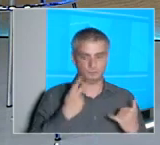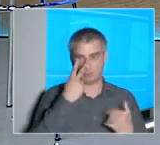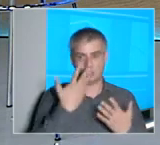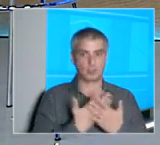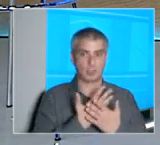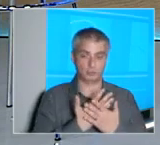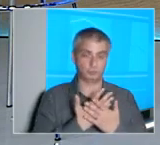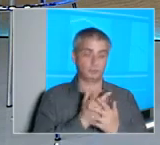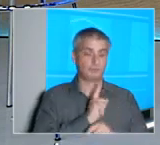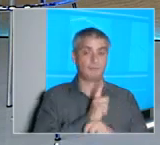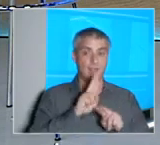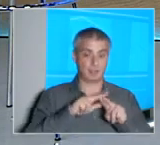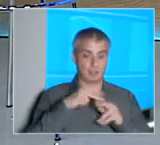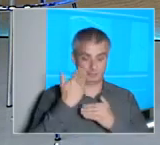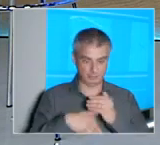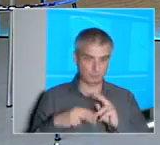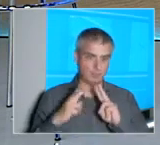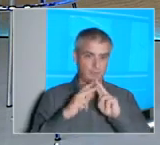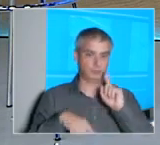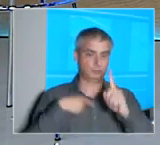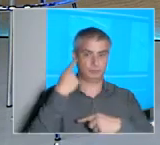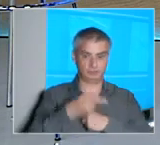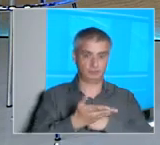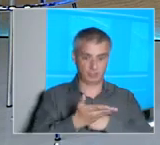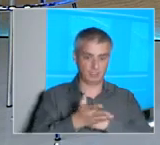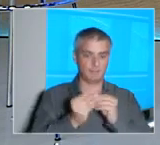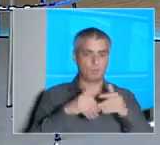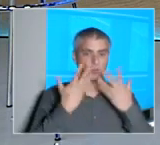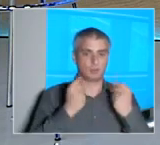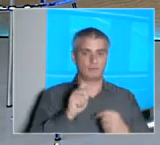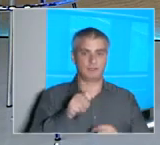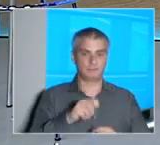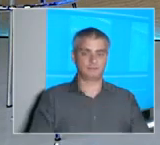כותרות, ומיד בסיומן ניפגש בצד השני של האולפן עם בוקר טוב כנסת. בואו.